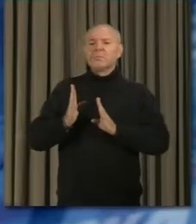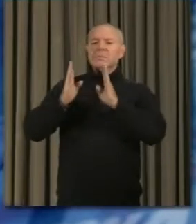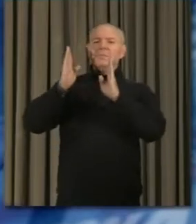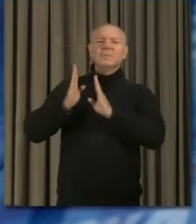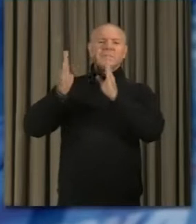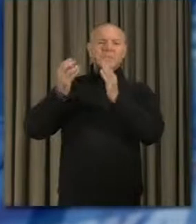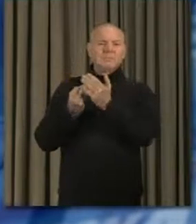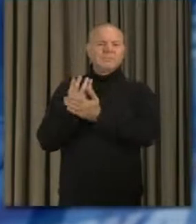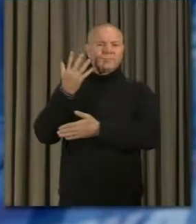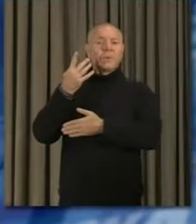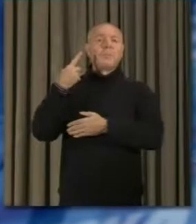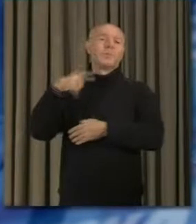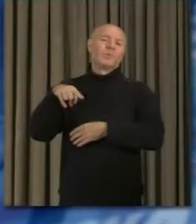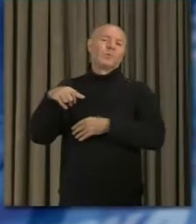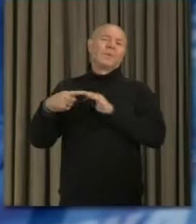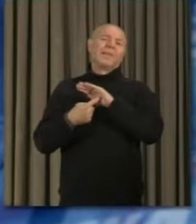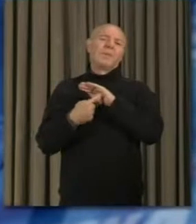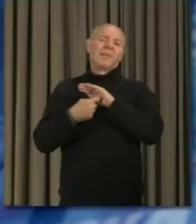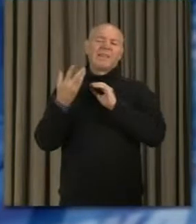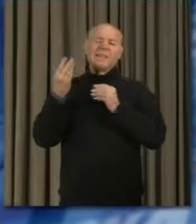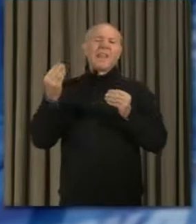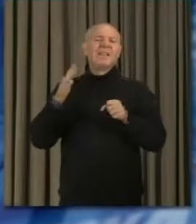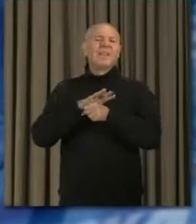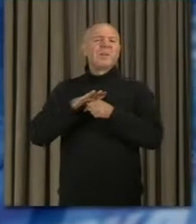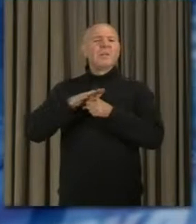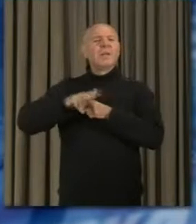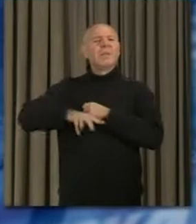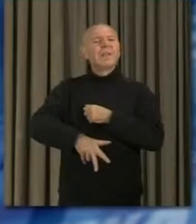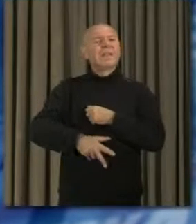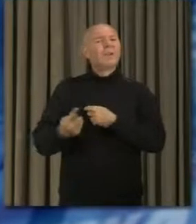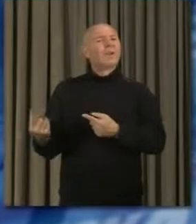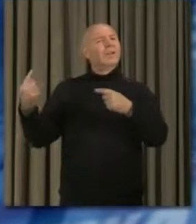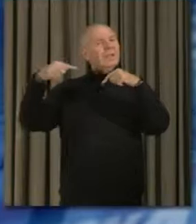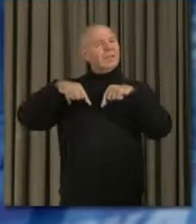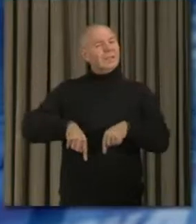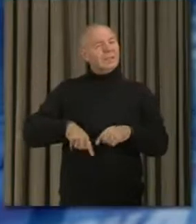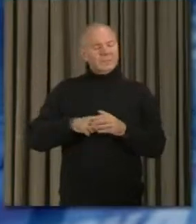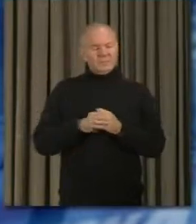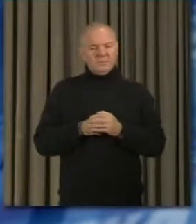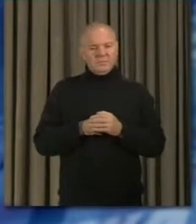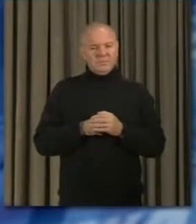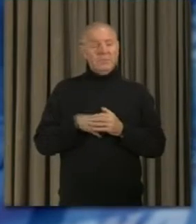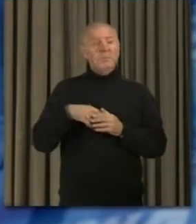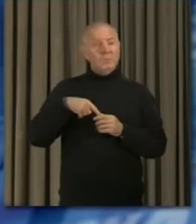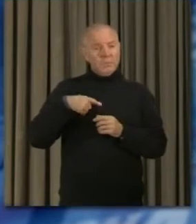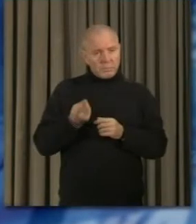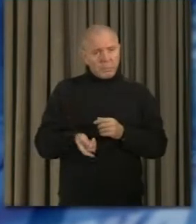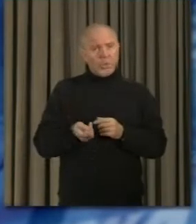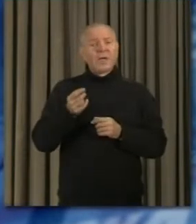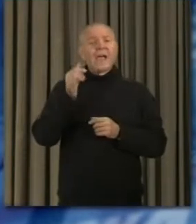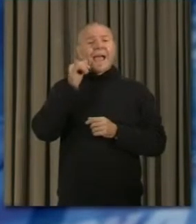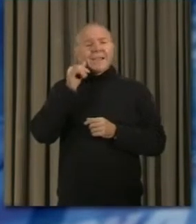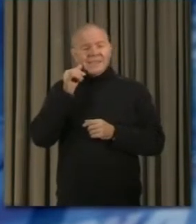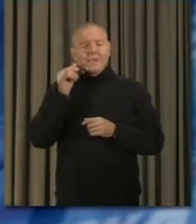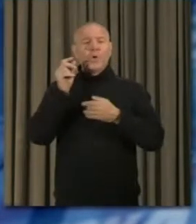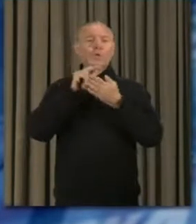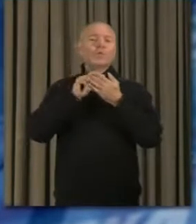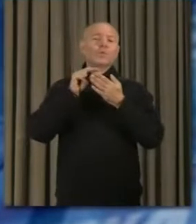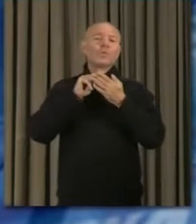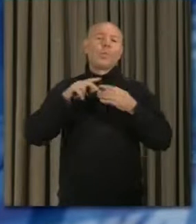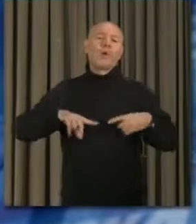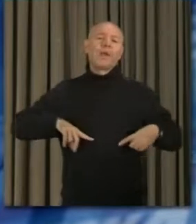dipendenti, molte famiglie venute dal sud a cercare lavoro e fortuna, poi, sempre per i suoi dipendenti, un asilo e una scuola materna